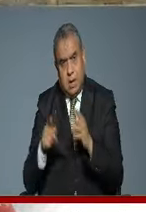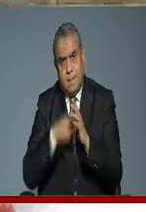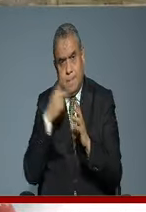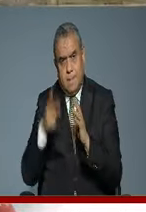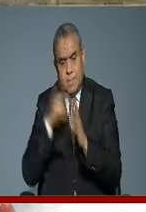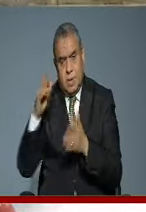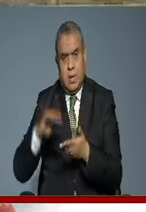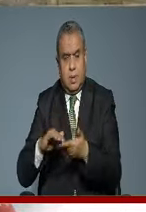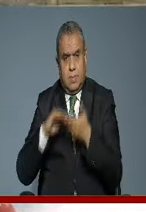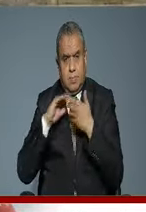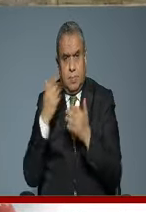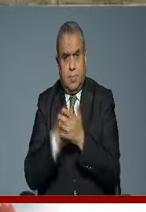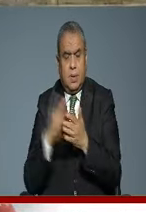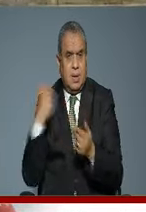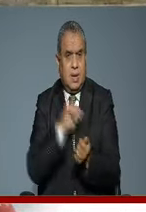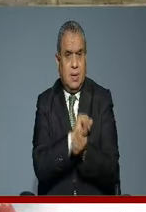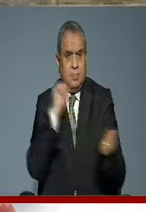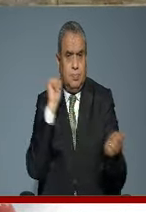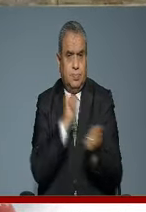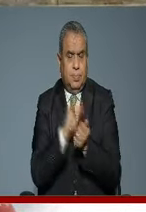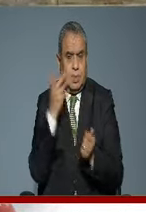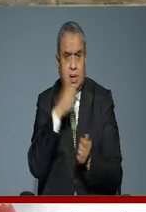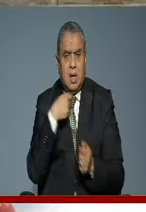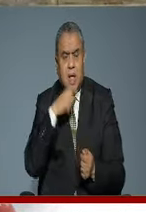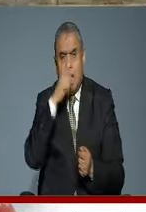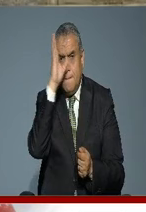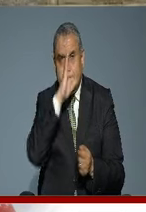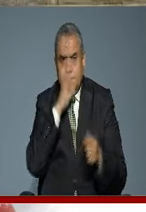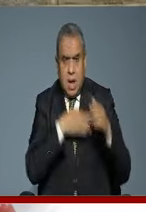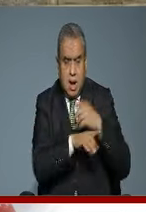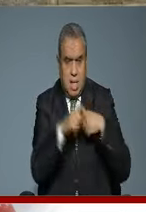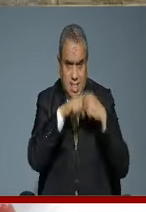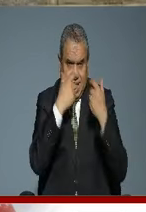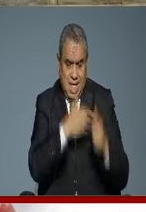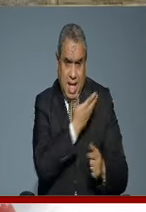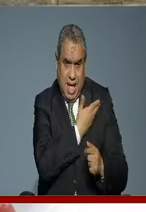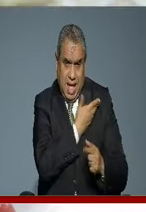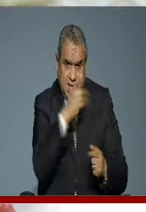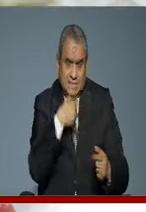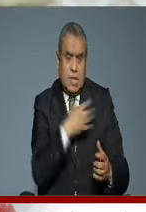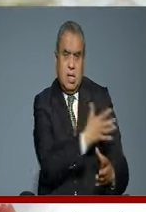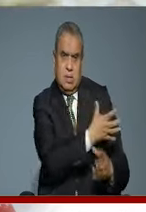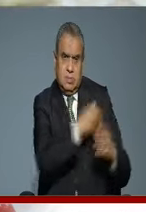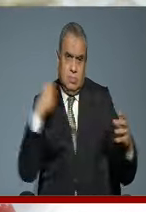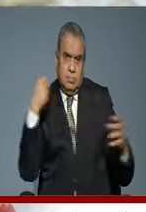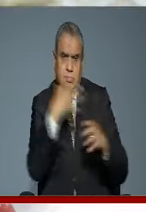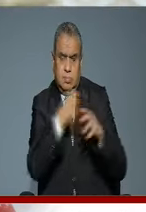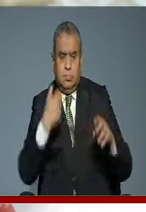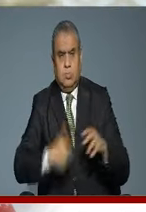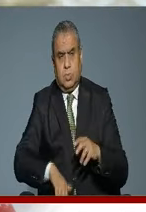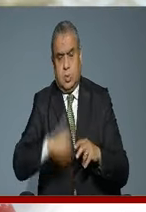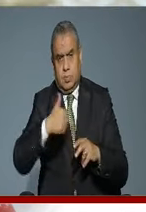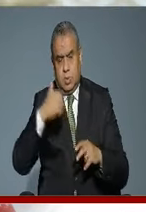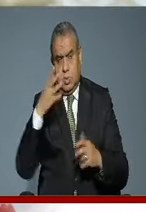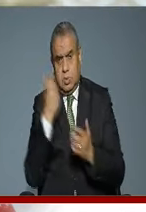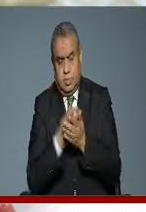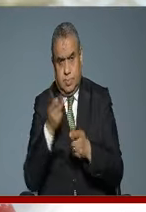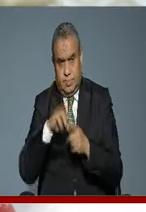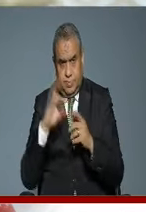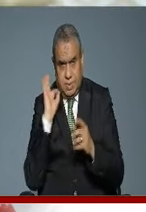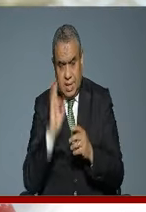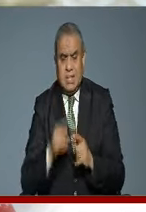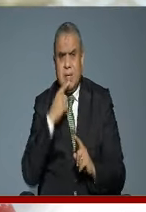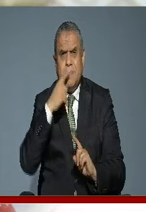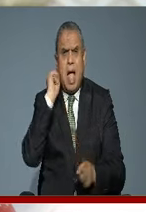للمساعدة المقدمة في إجلاء المواطنين البرازيليين من قطاع غزة، ومن الملح أن نقوم بوقف إطلاق